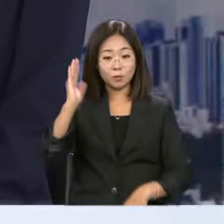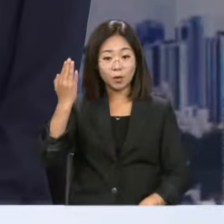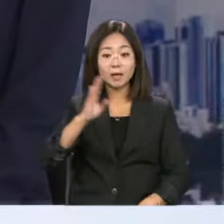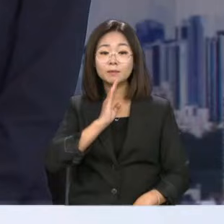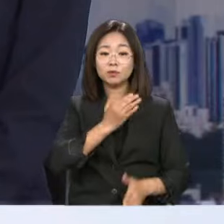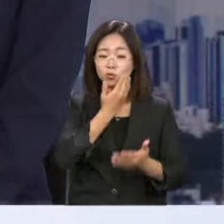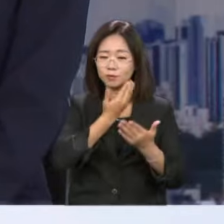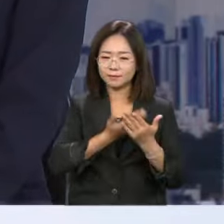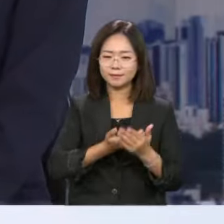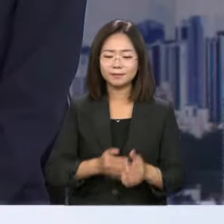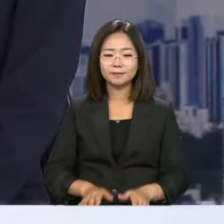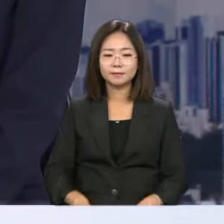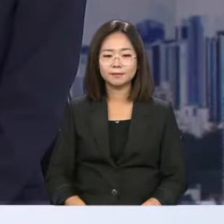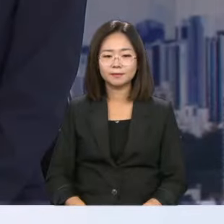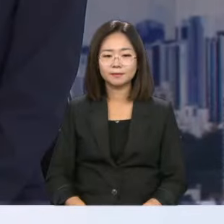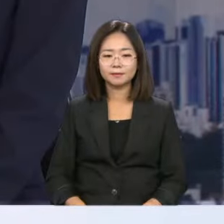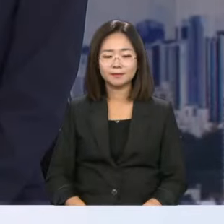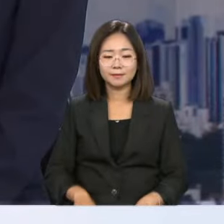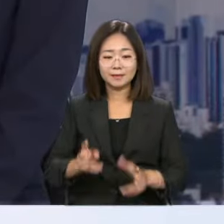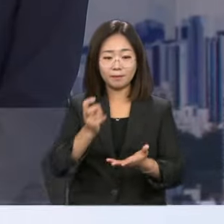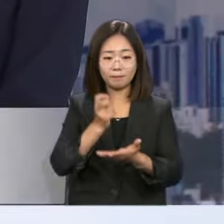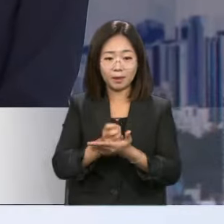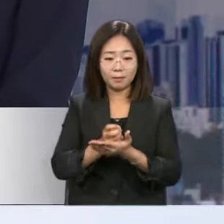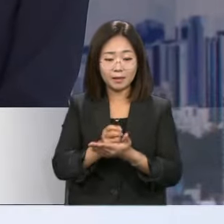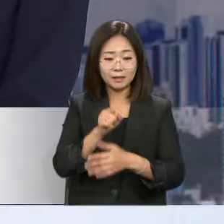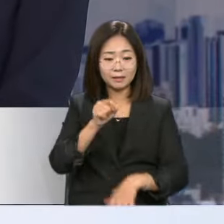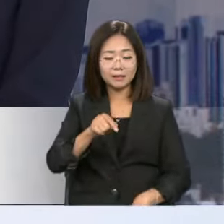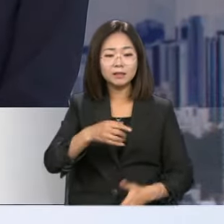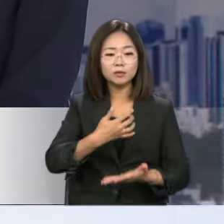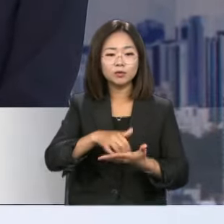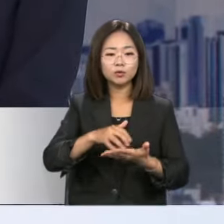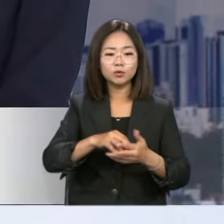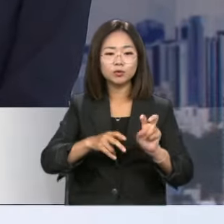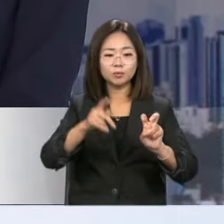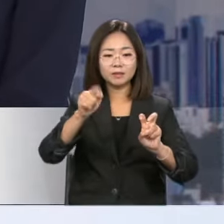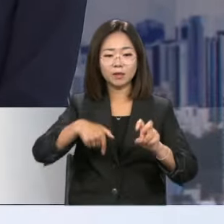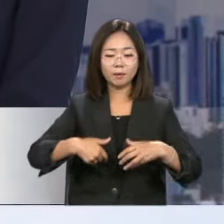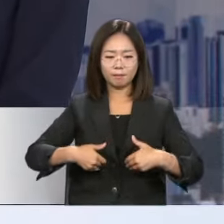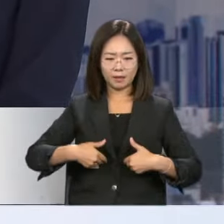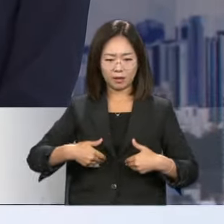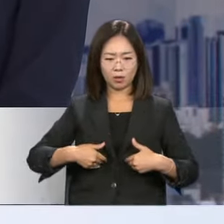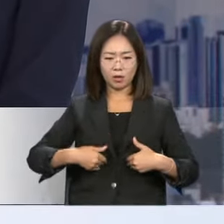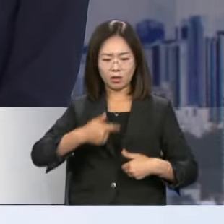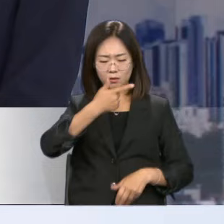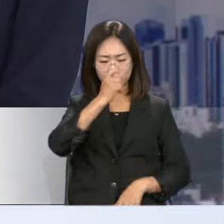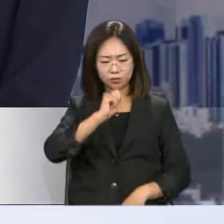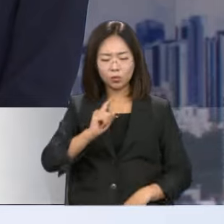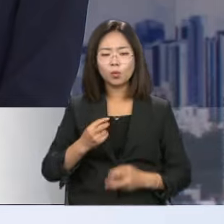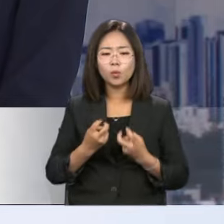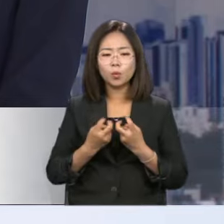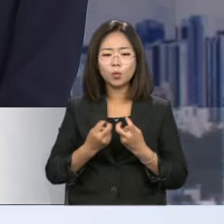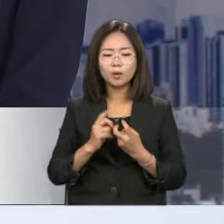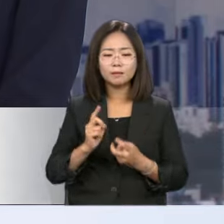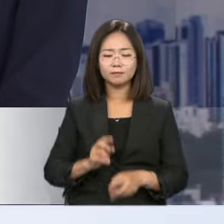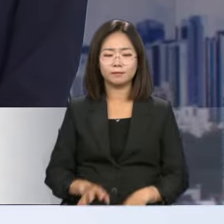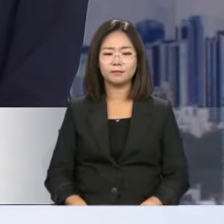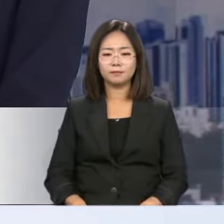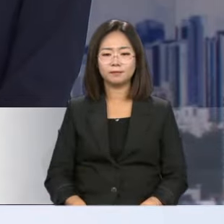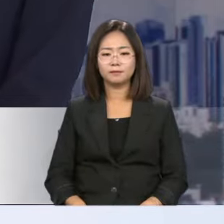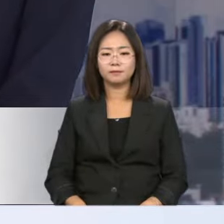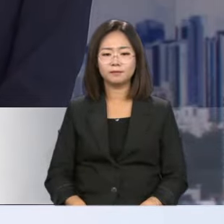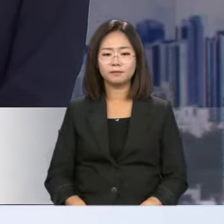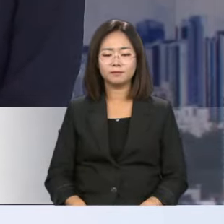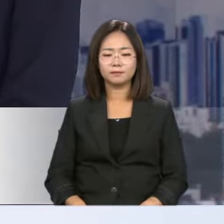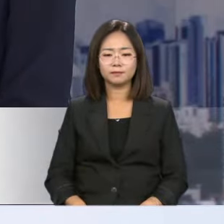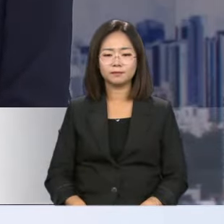굉장히 중요하잖아요 근데 현행법상이 최소 의석수가 무석이 필요한데이 부족한 의석은 어떻게 세울 계획입니까 최